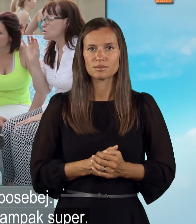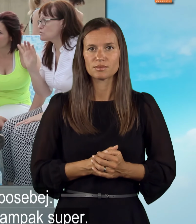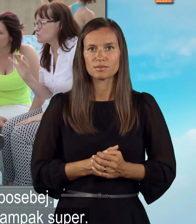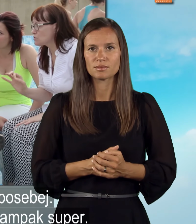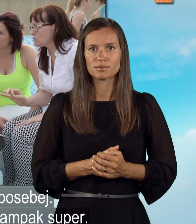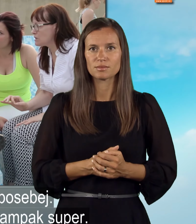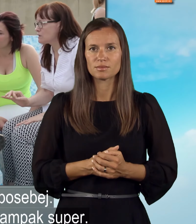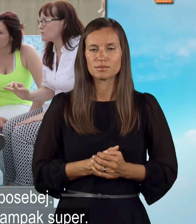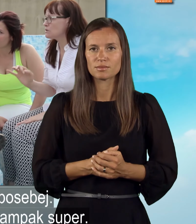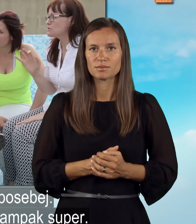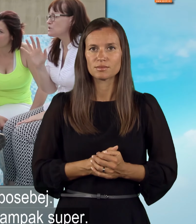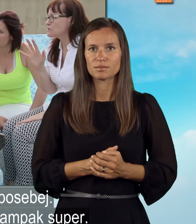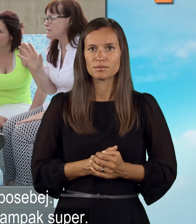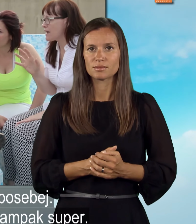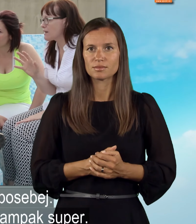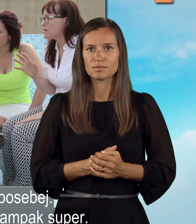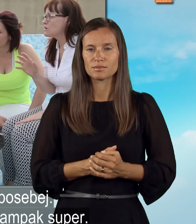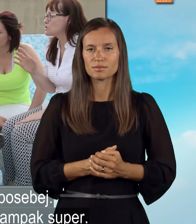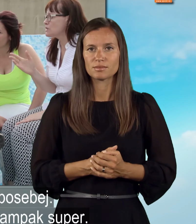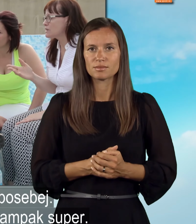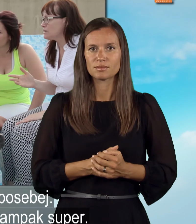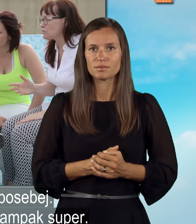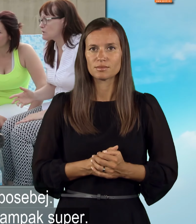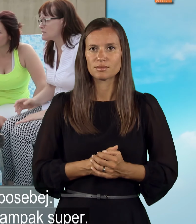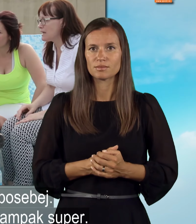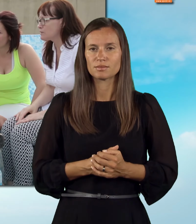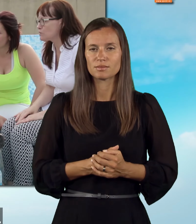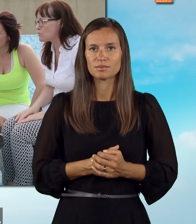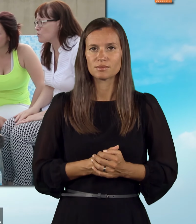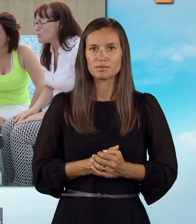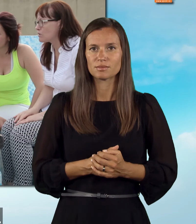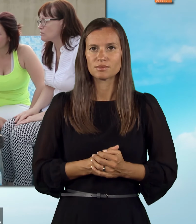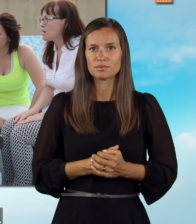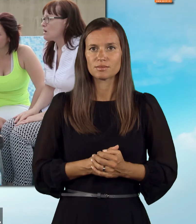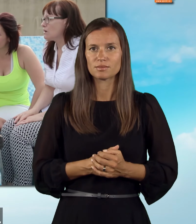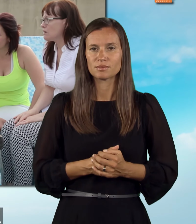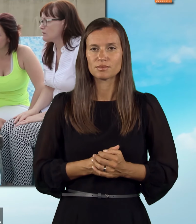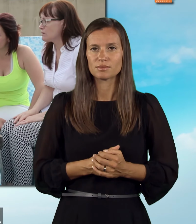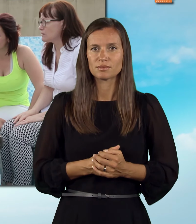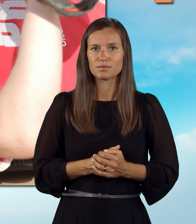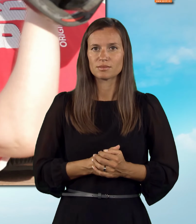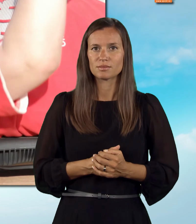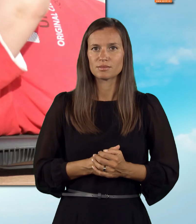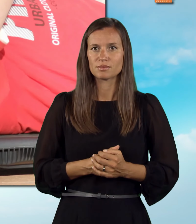Vsako mišico sem čutila, na koncu čisto vse je, ne. V začetku ni tako kazalo, da bo tako.